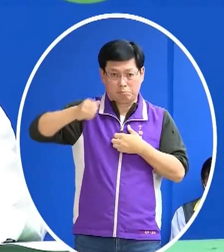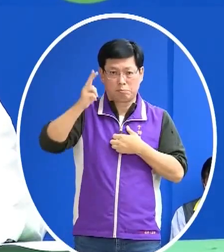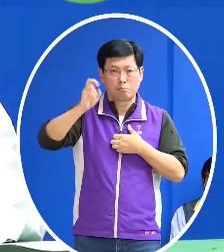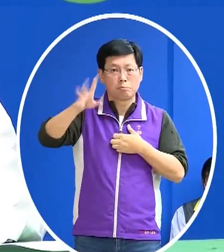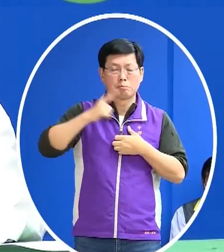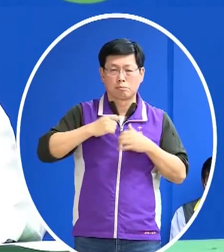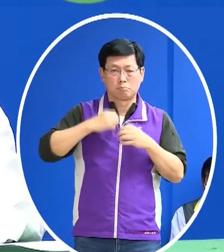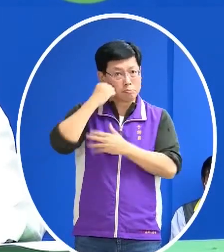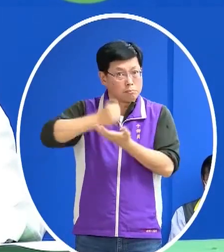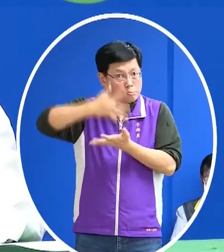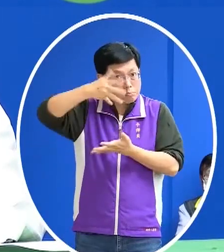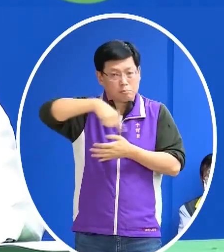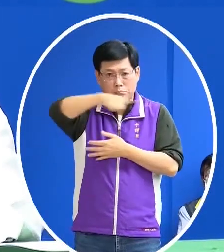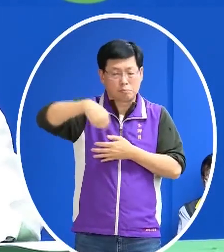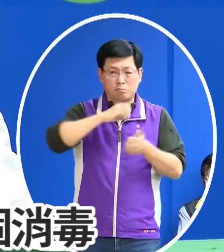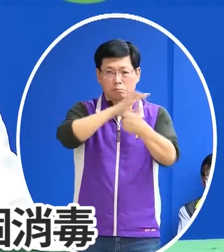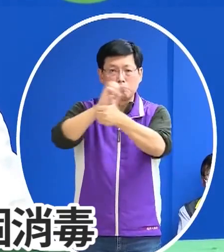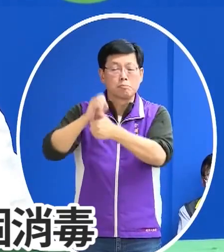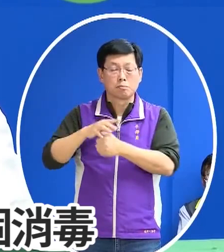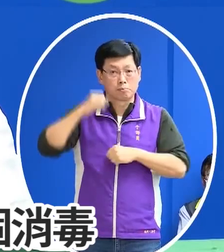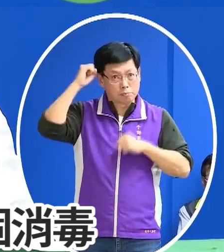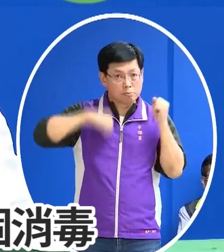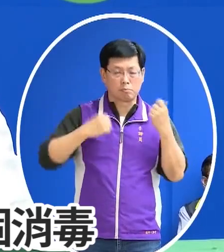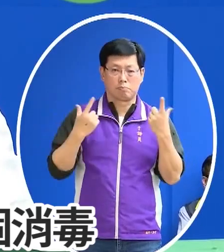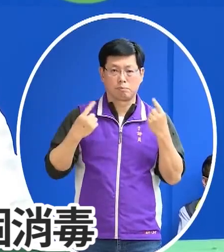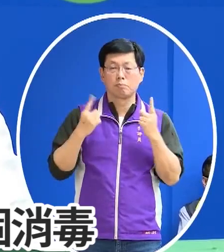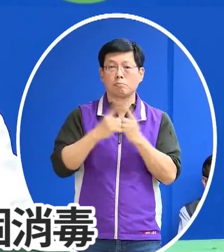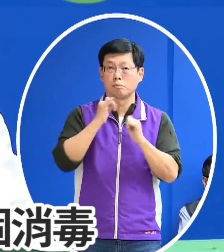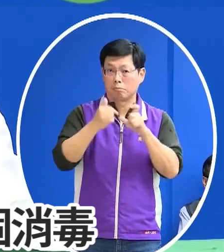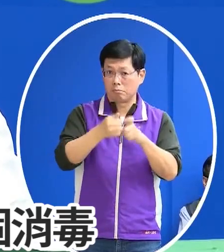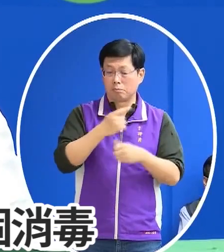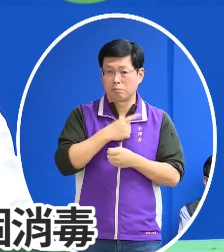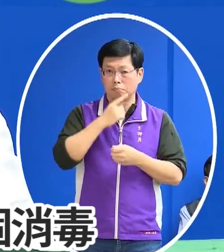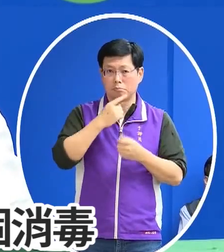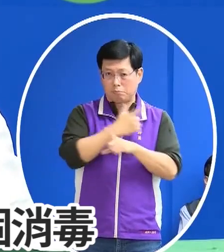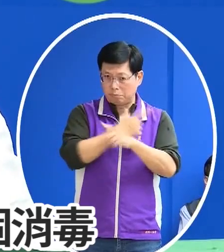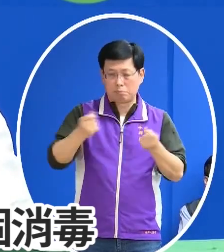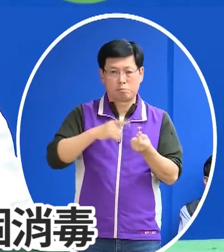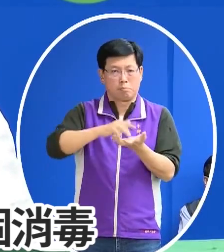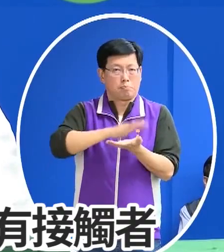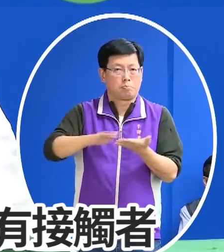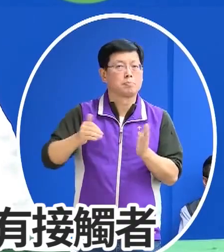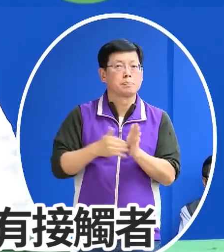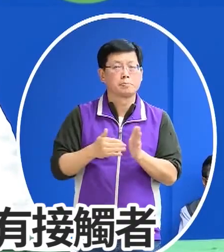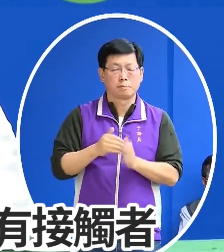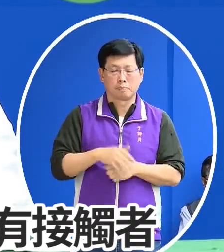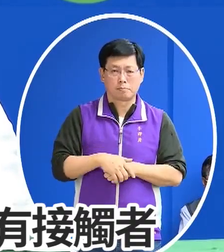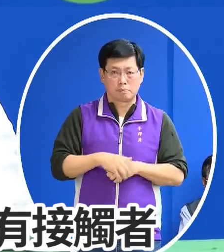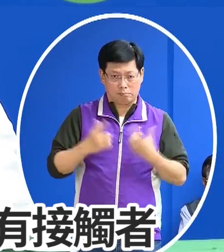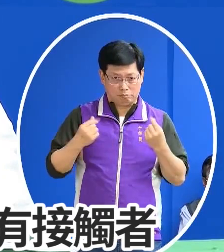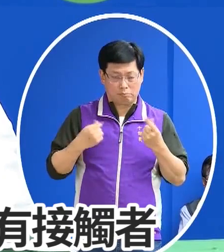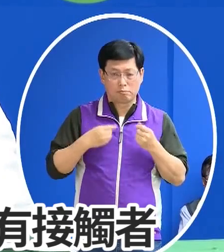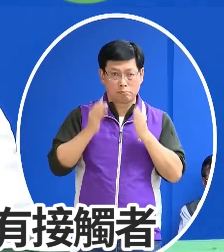去通知他们的住户。那早上也对社区做整体的一个消毒。那相关我们